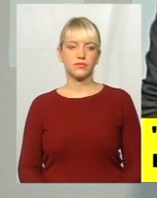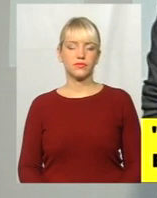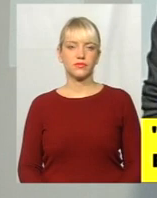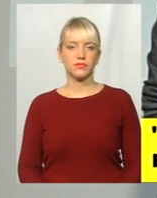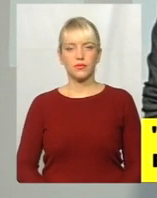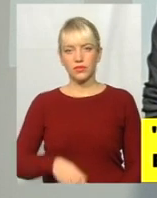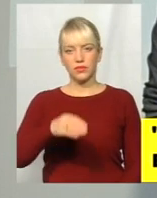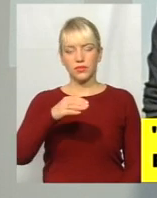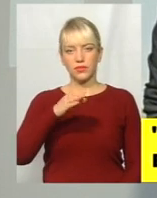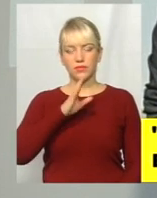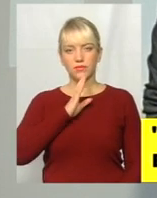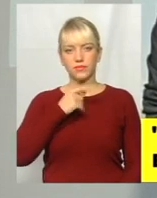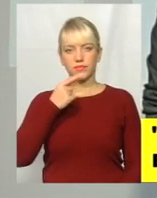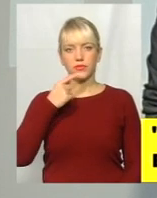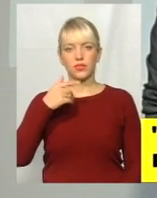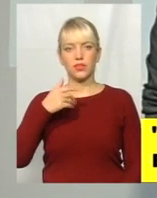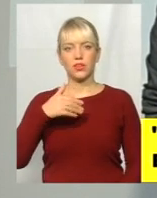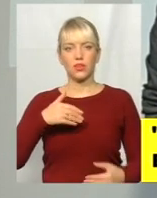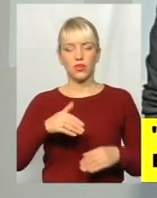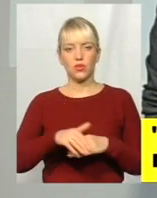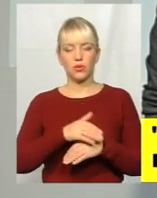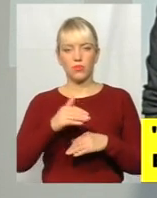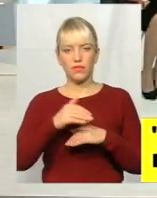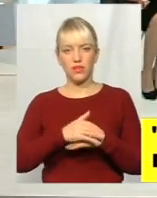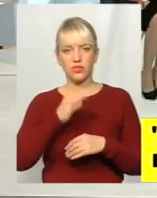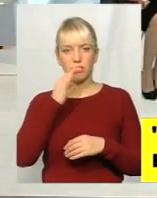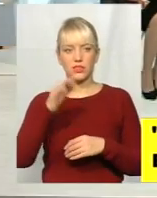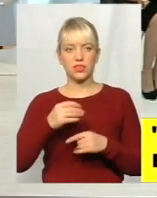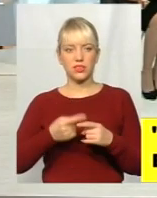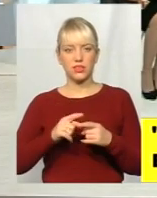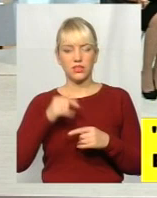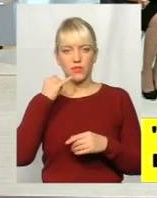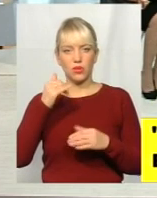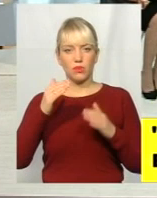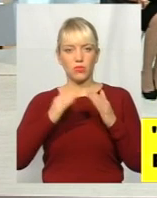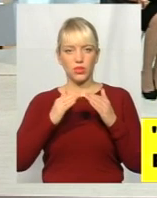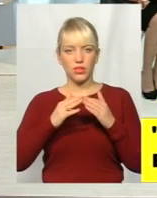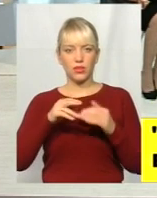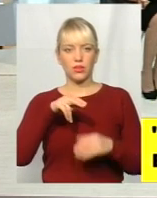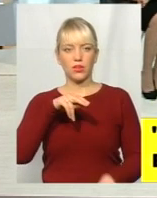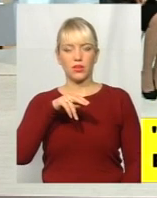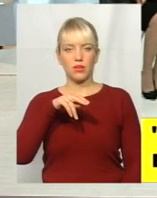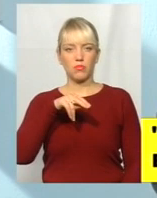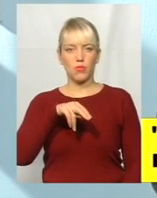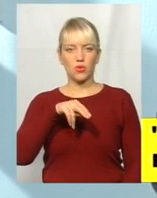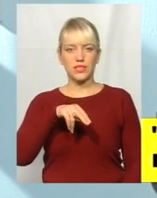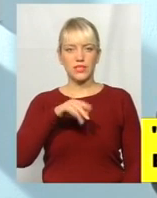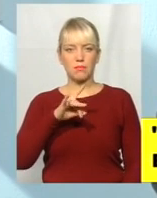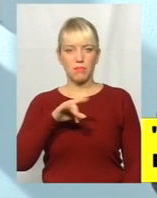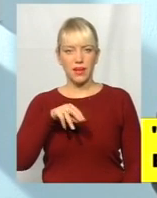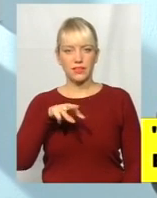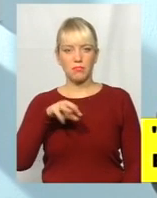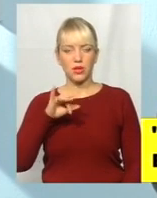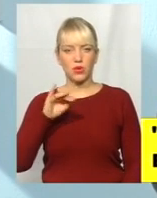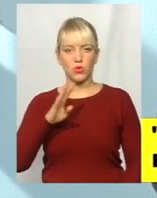Доброго вечора. Доброго вечора. Скажіть, де будинку, плюс-мінус 92 годин, на скільки я